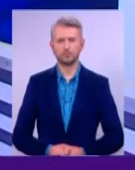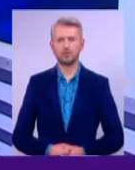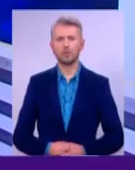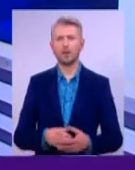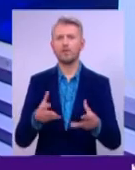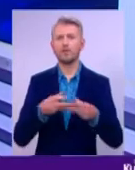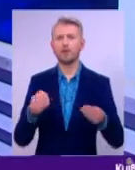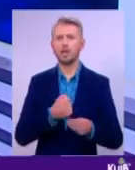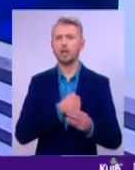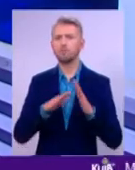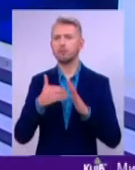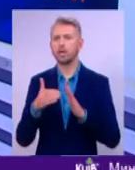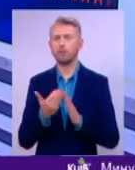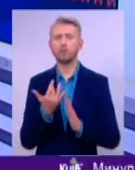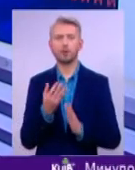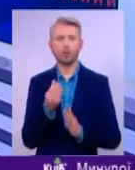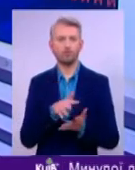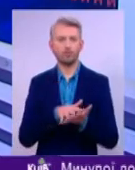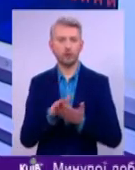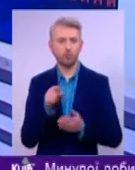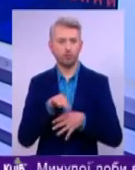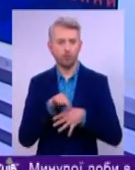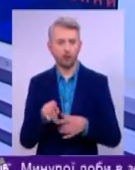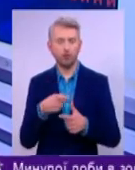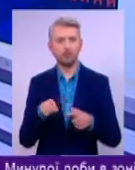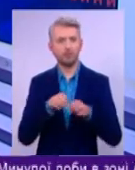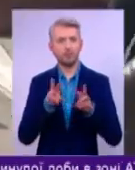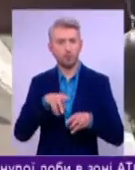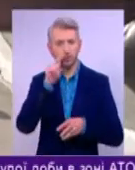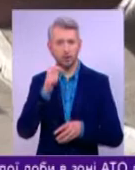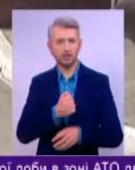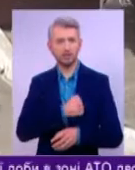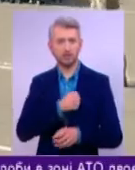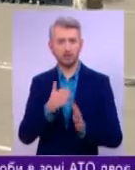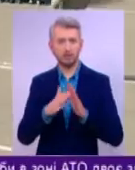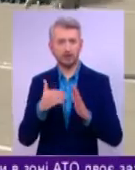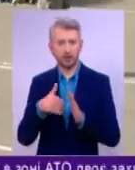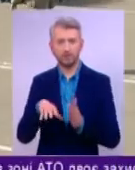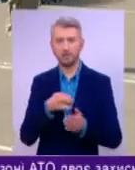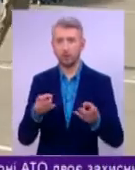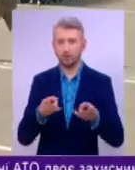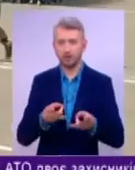Весняний призов. Скільки коштів витратять на його проведення та чи забезпечені українські призовники всім необхідним?